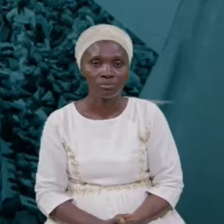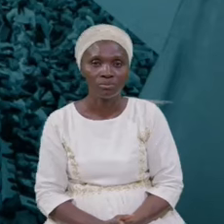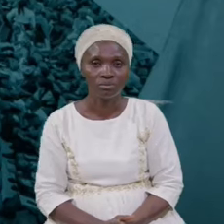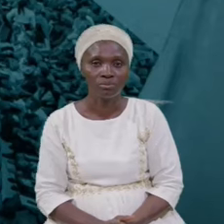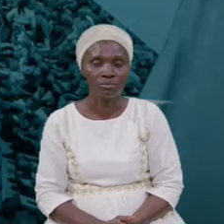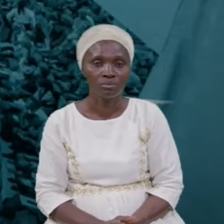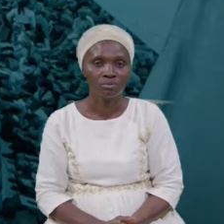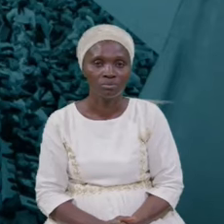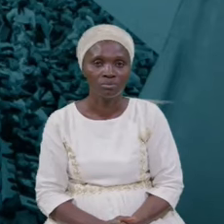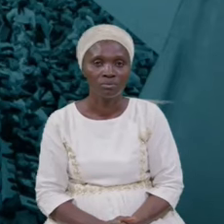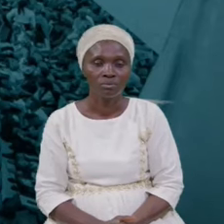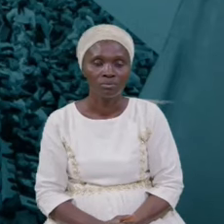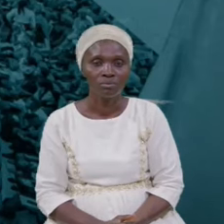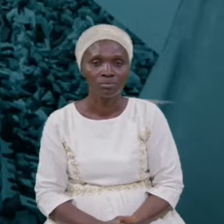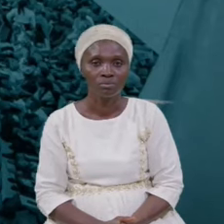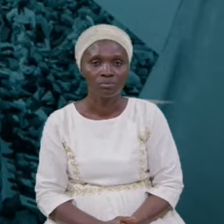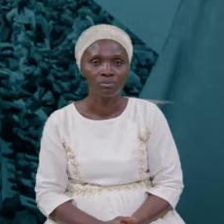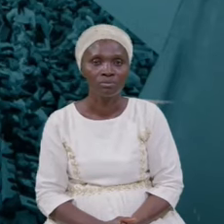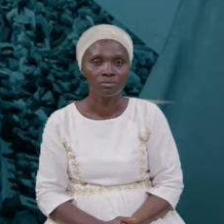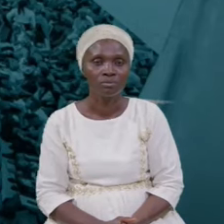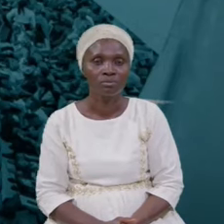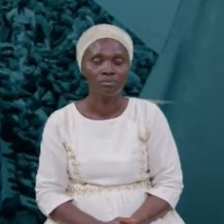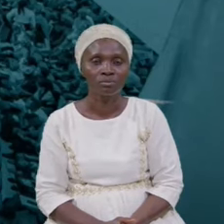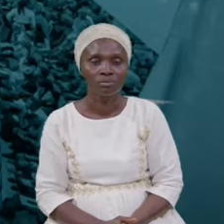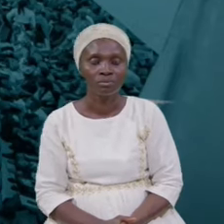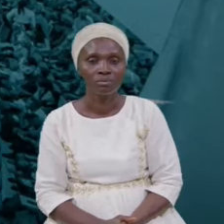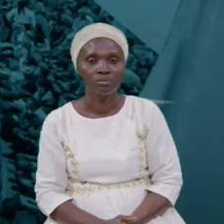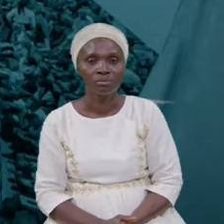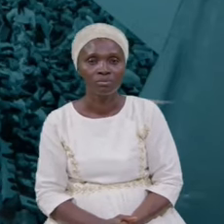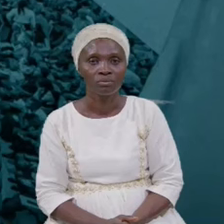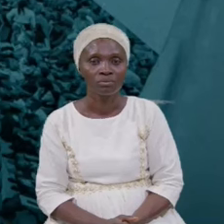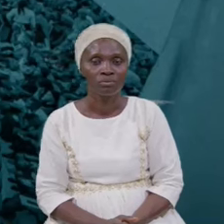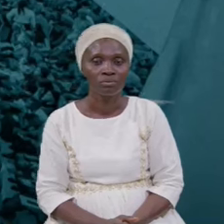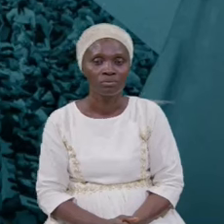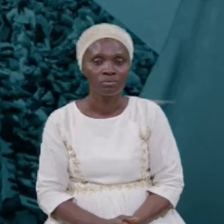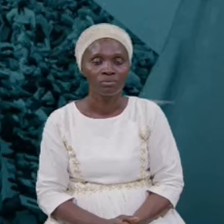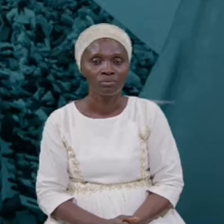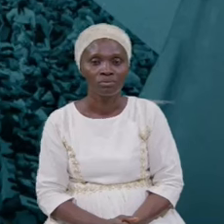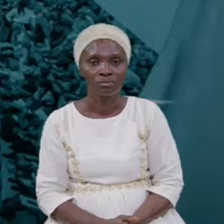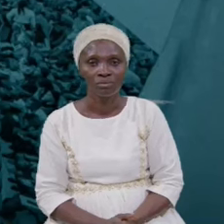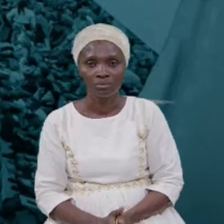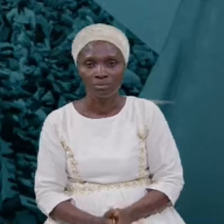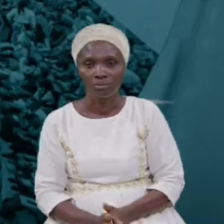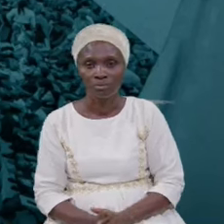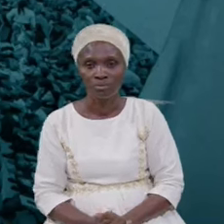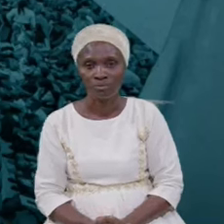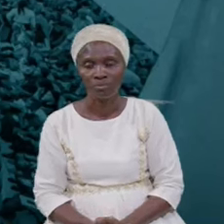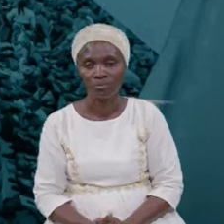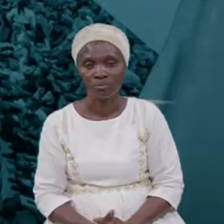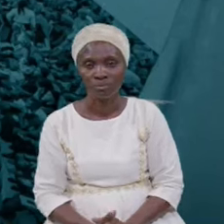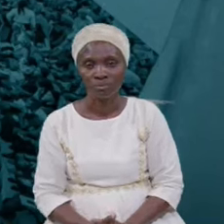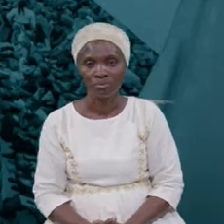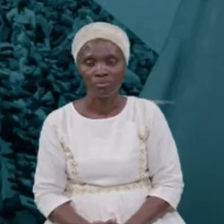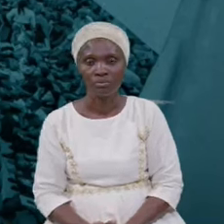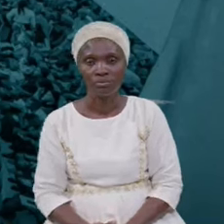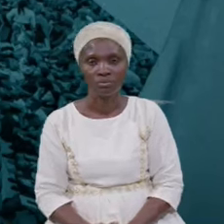Sachez que avec cette décision, après la repentance, votre nom a été écrit dans le livre de vie. Si vous n'avez pas encore